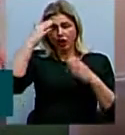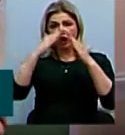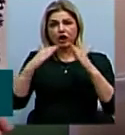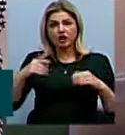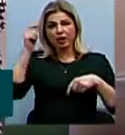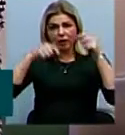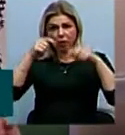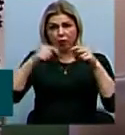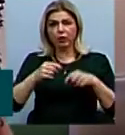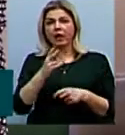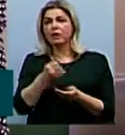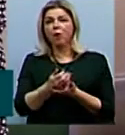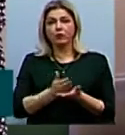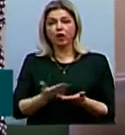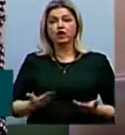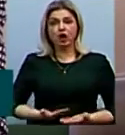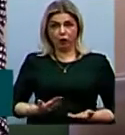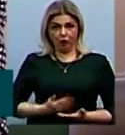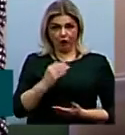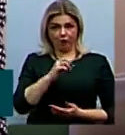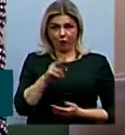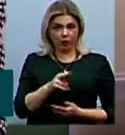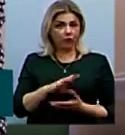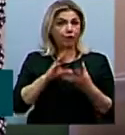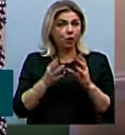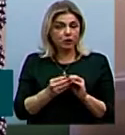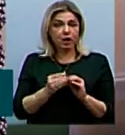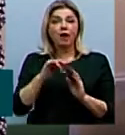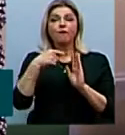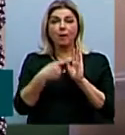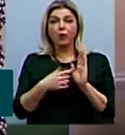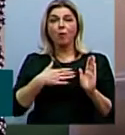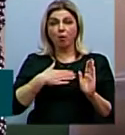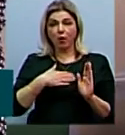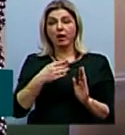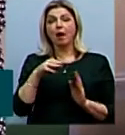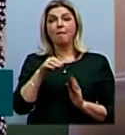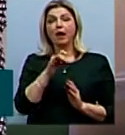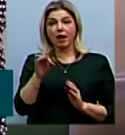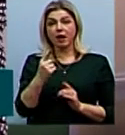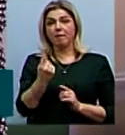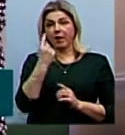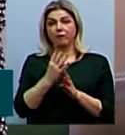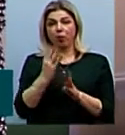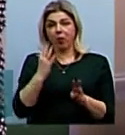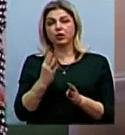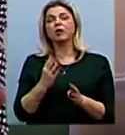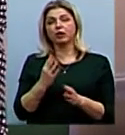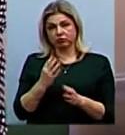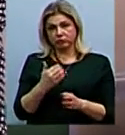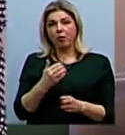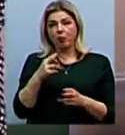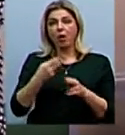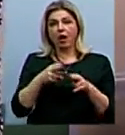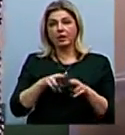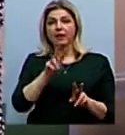не обслуживается жилой фонд в принципе. И вопрос мой к мэру в первую очередь, ну, был адресован именно